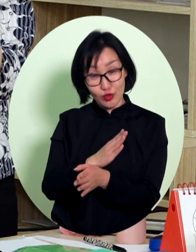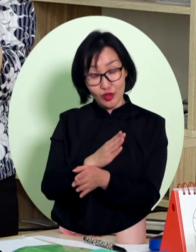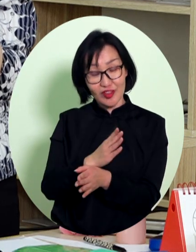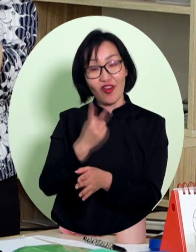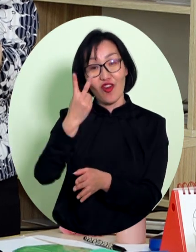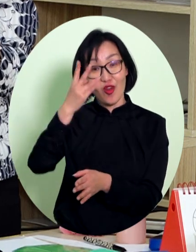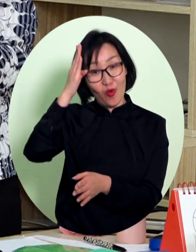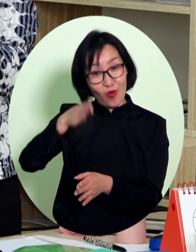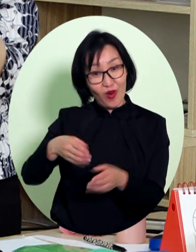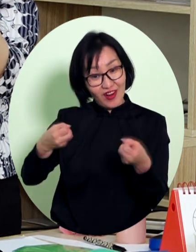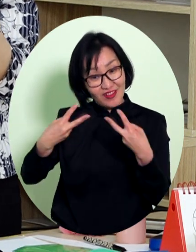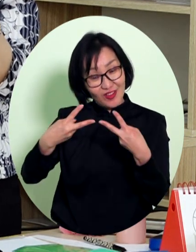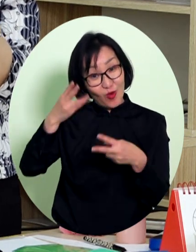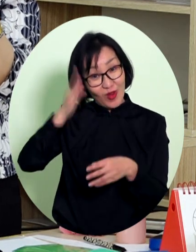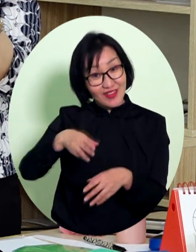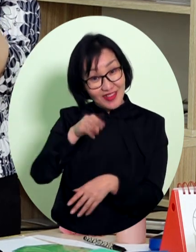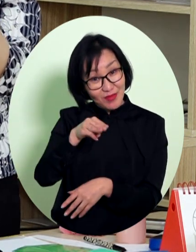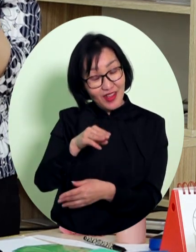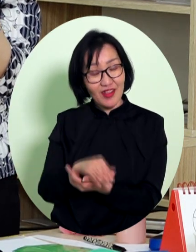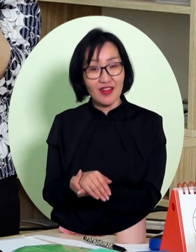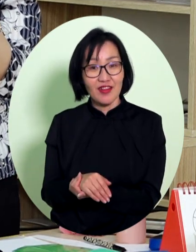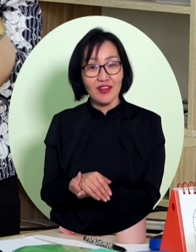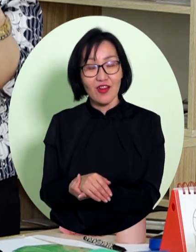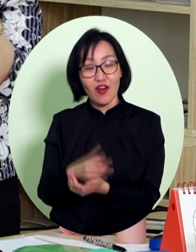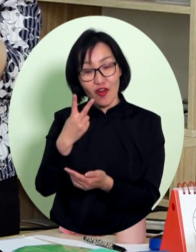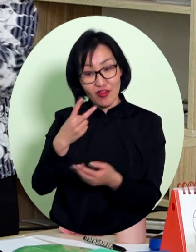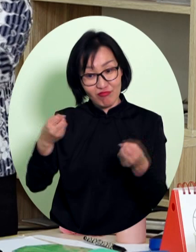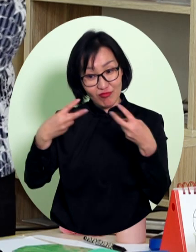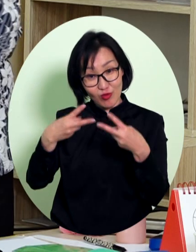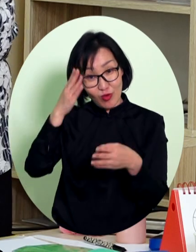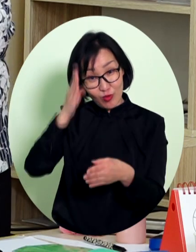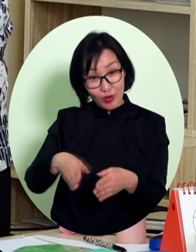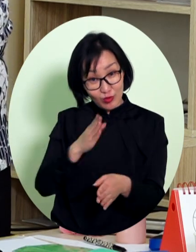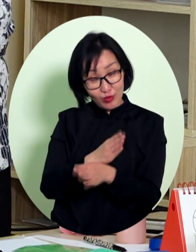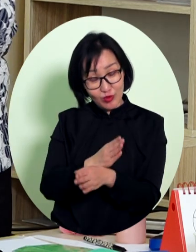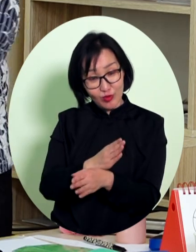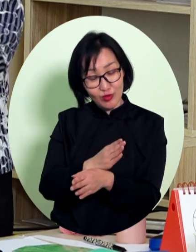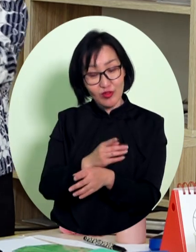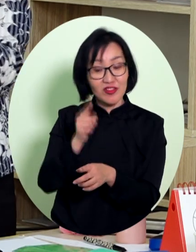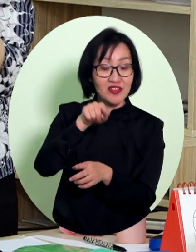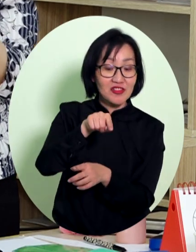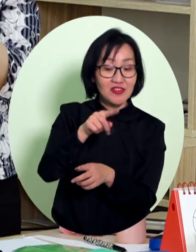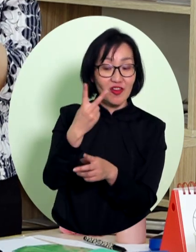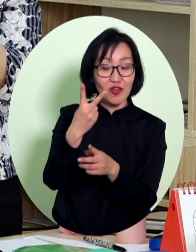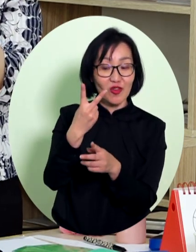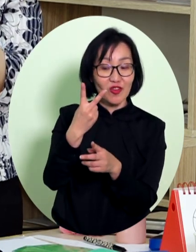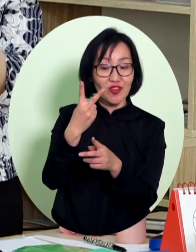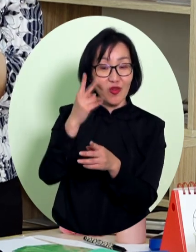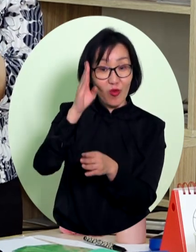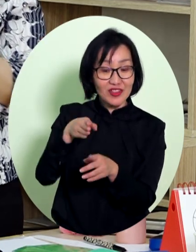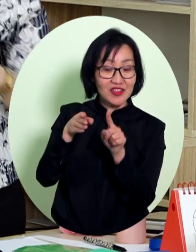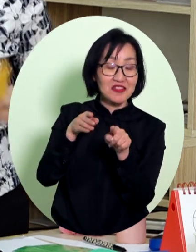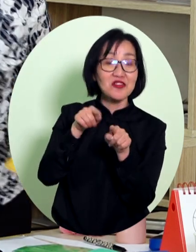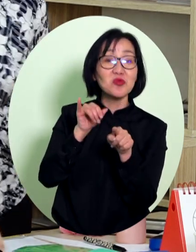хэдэн тэнцээ хуваасаа? Хоёр тэнцээ хуваасаа. Тэгвэл хоёр тэнцээ хуваасныхаа нэг хэсгийг юу гэж хэлдэг байх нь вэ?